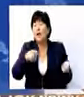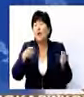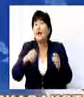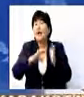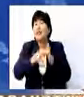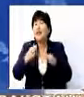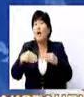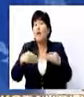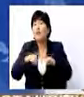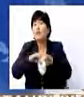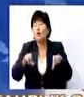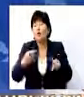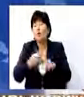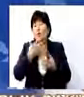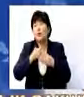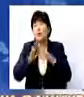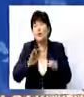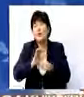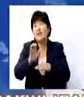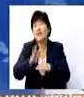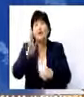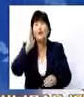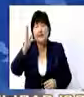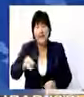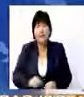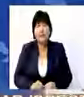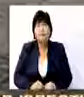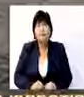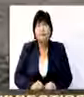шыны пластикалық құбырлар да енді өз жерімізде шығарыла бастады.